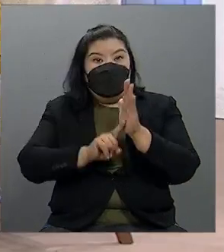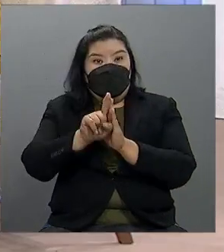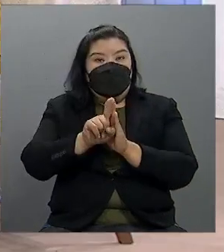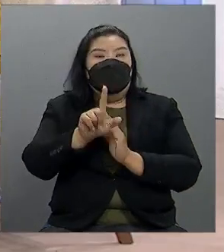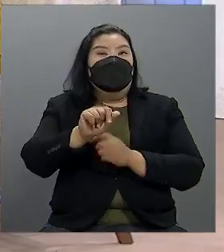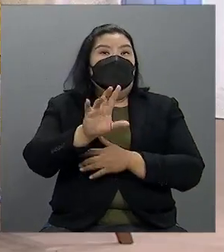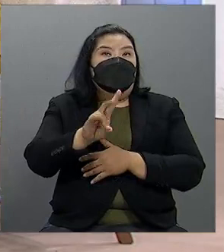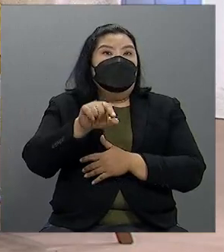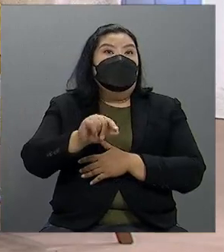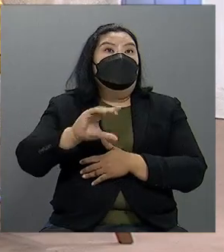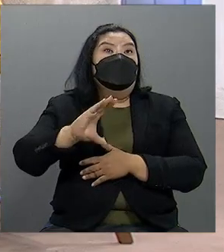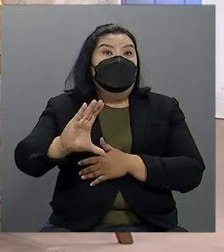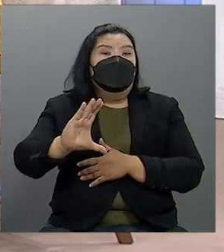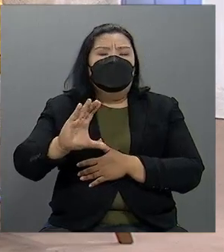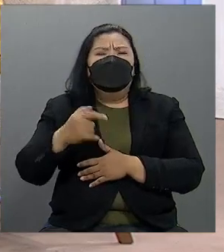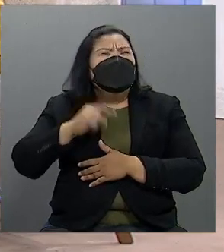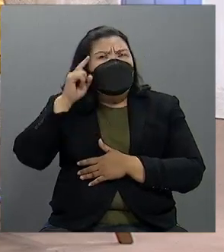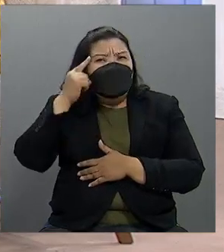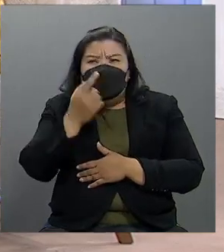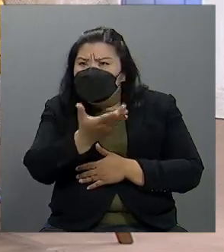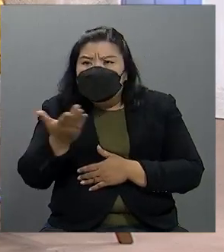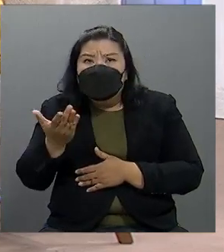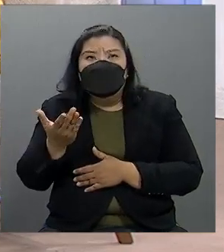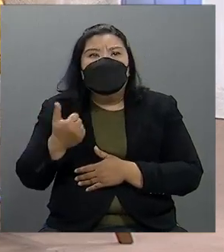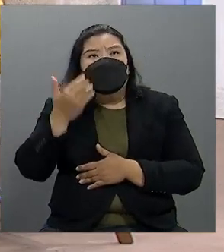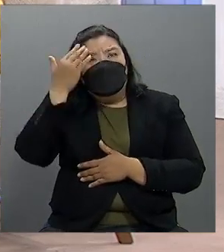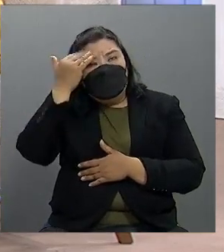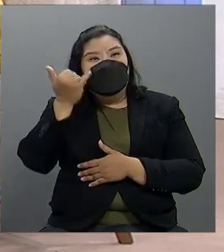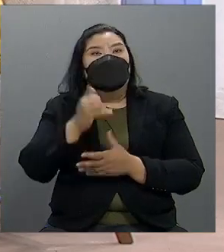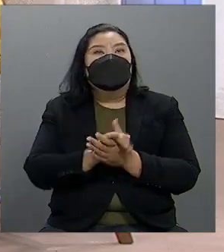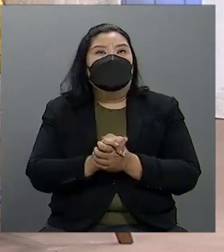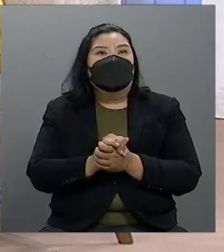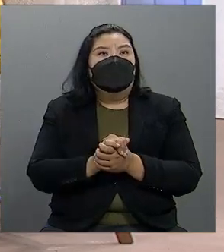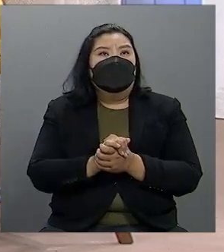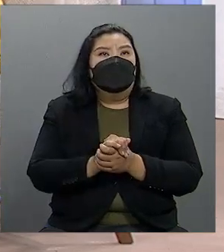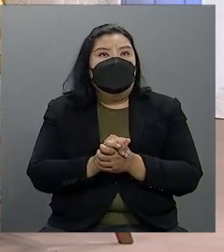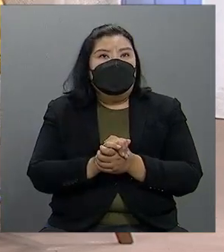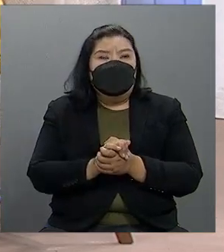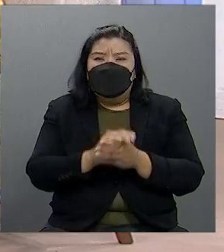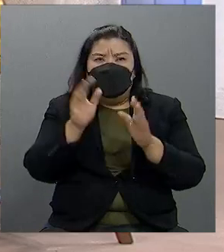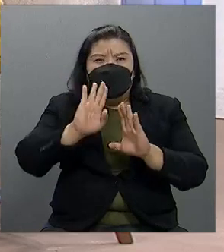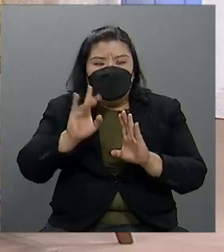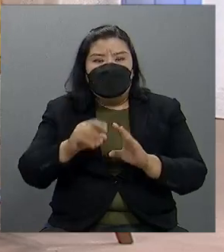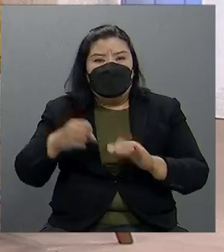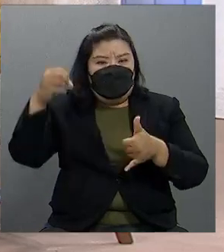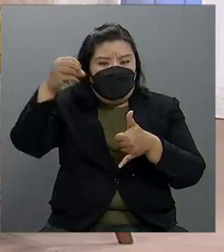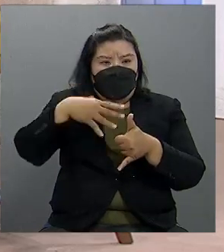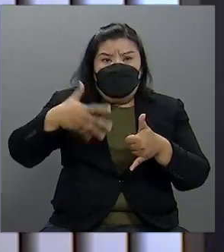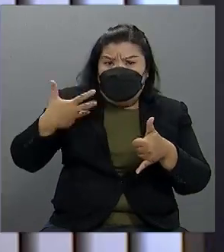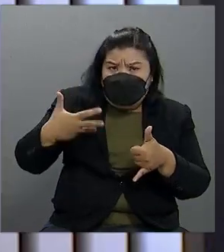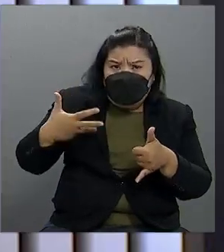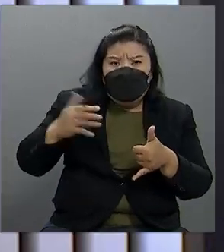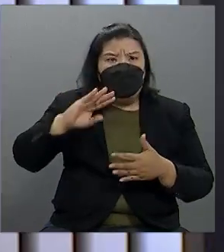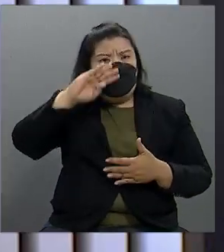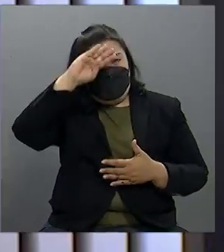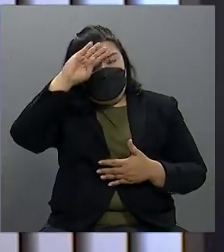ซึ่งเราก็ไม่รู้ไงว่าเขตแต่ละเขตเนี่ยคือเขาจัดเขตอะไรเขาเรียกว่าจุดเลือกตั้งเนี่ยยังไงกลางแจ้งหรือเปล่าอาจจะร้อนแดดหรือเป็นไข้ทีนี้ถ้าอุ